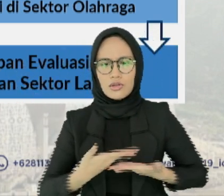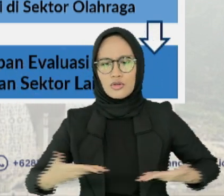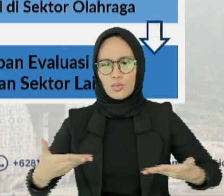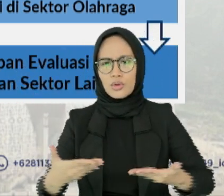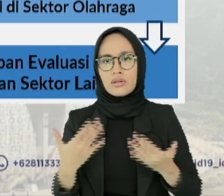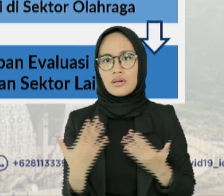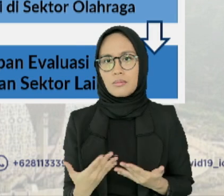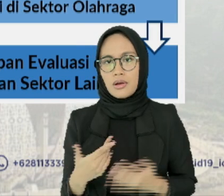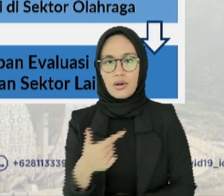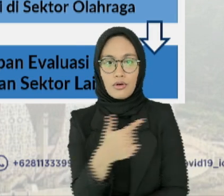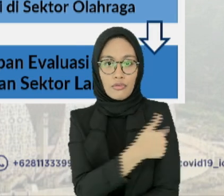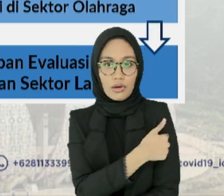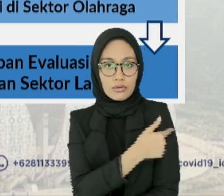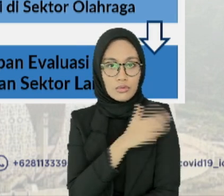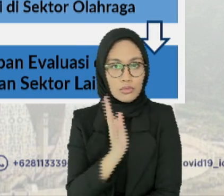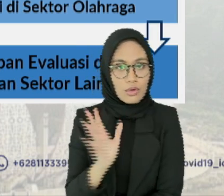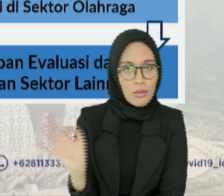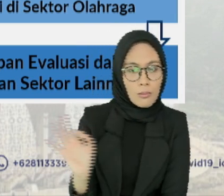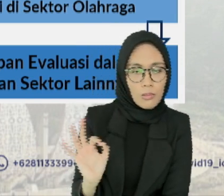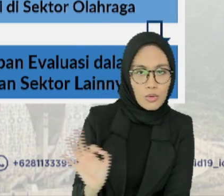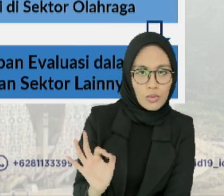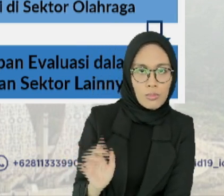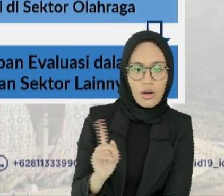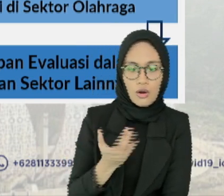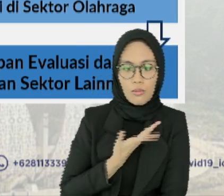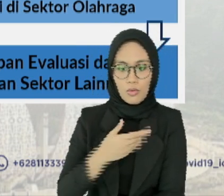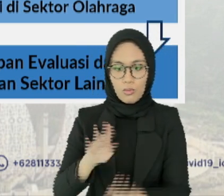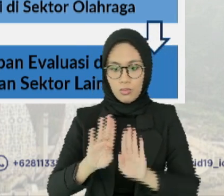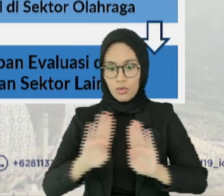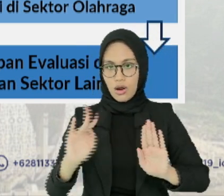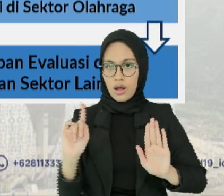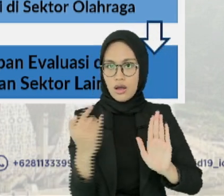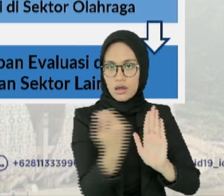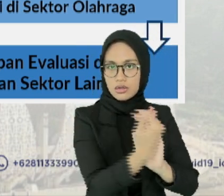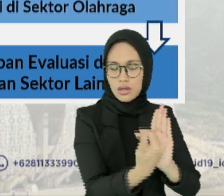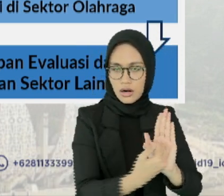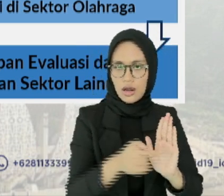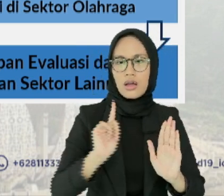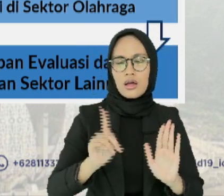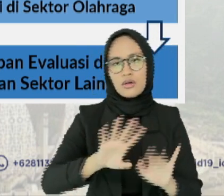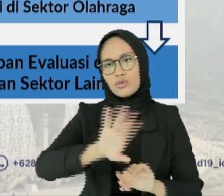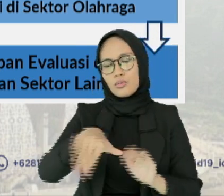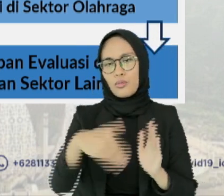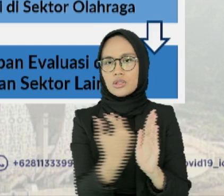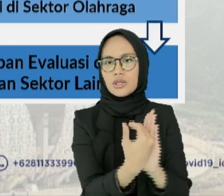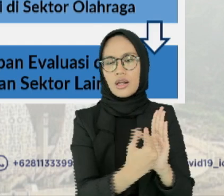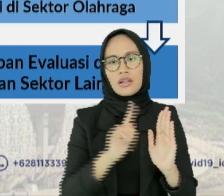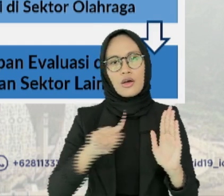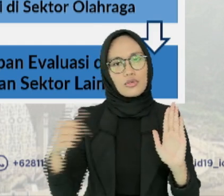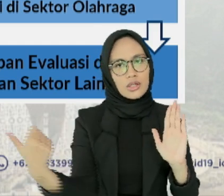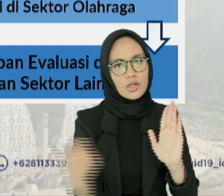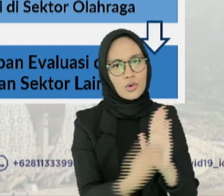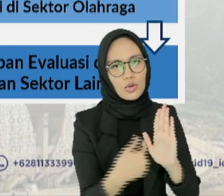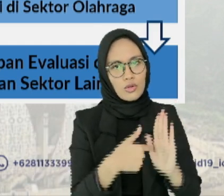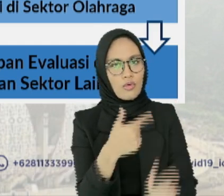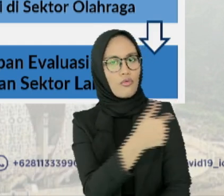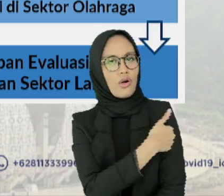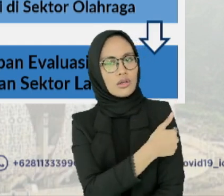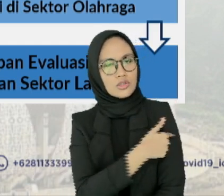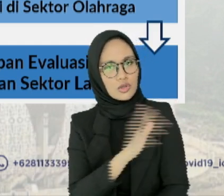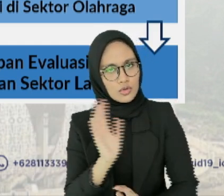prasarana secara umum untuk menyelenggarakan acara besar dilanjutkan dengan rapat koordinasi dengan jajaran